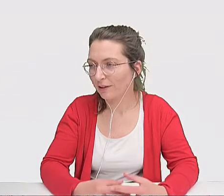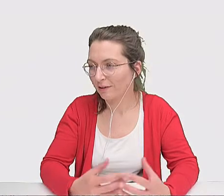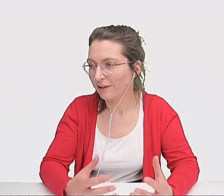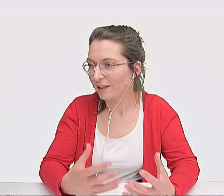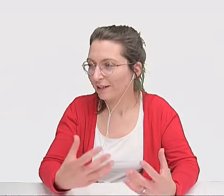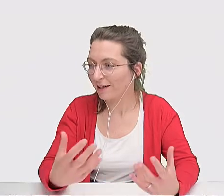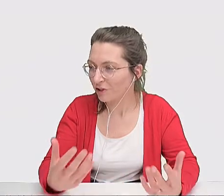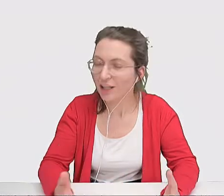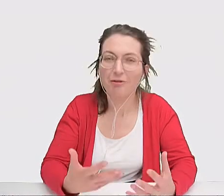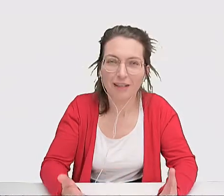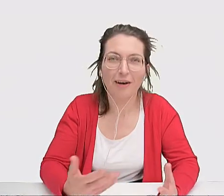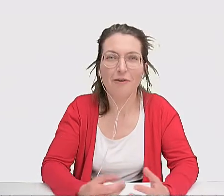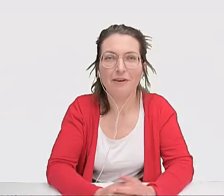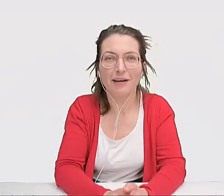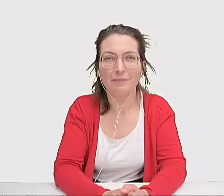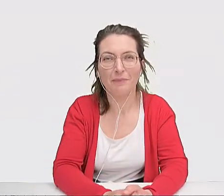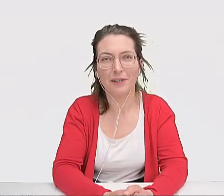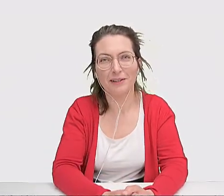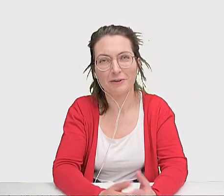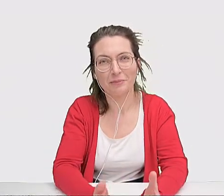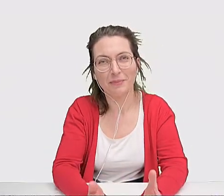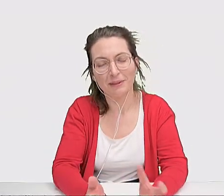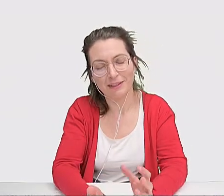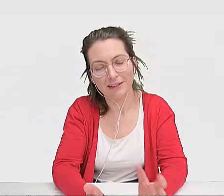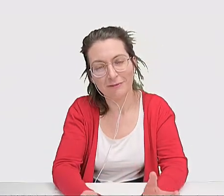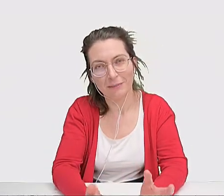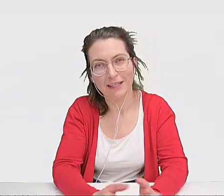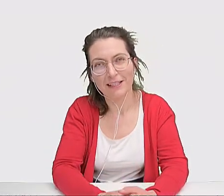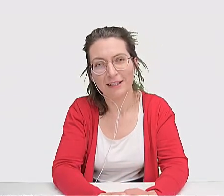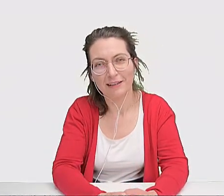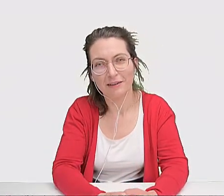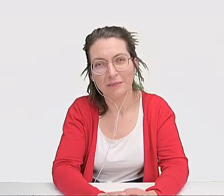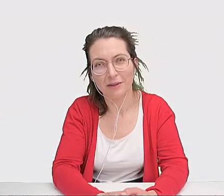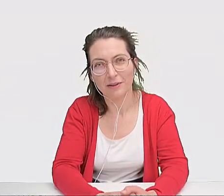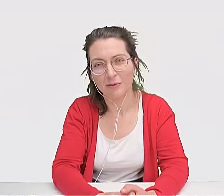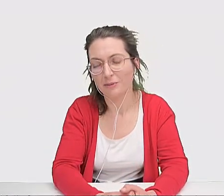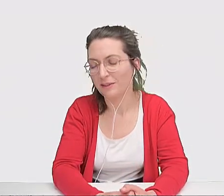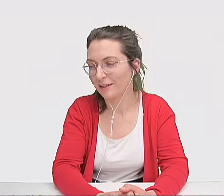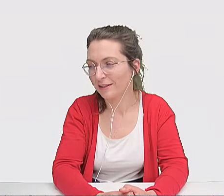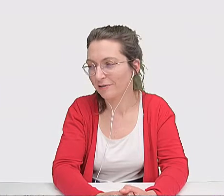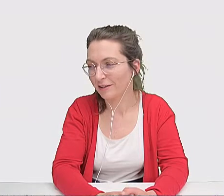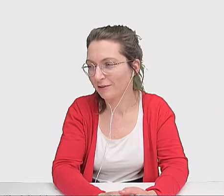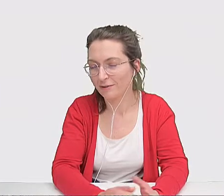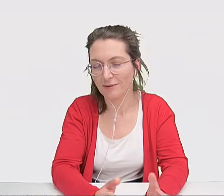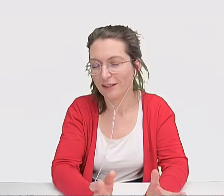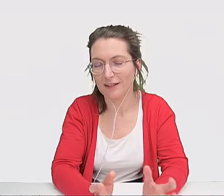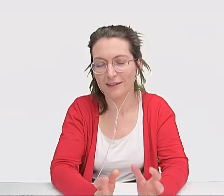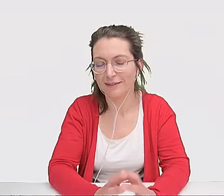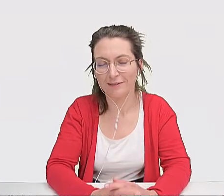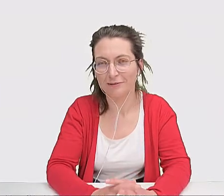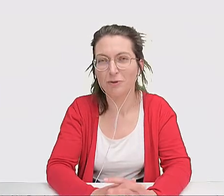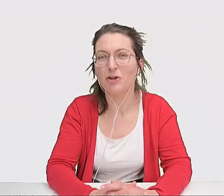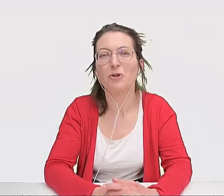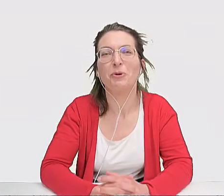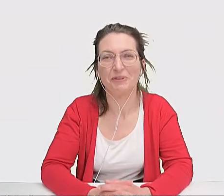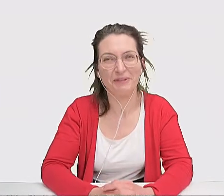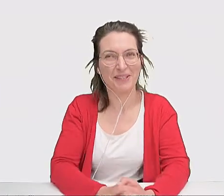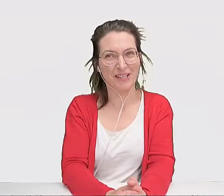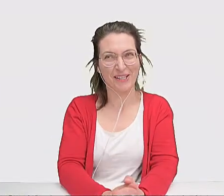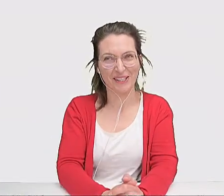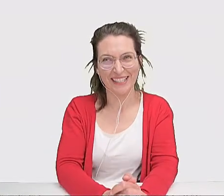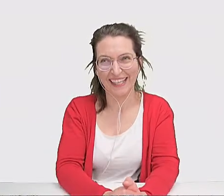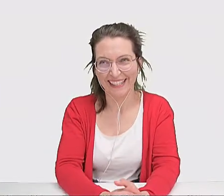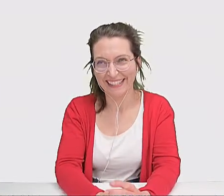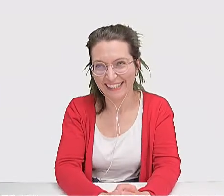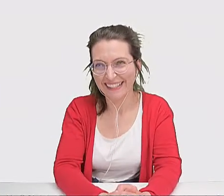auch quasi in der Erstellung der Aufgaben zum Informatiklernen bei euch umgesetzt. Finde ich total wunderschön, wie man